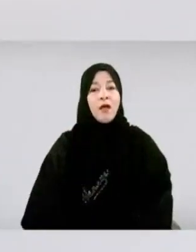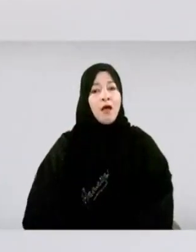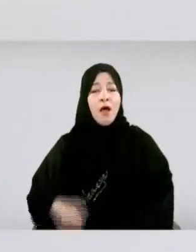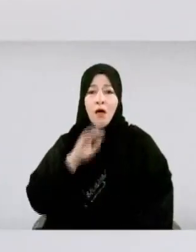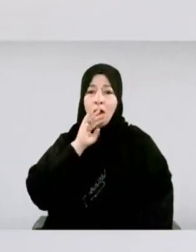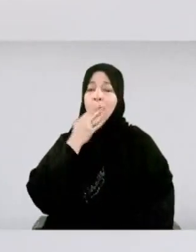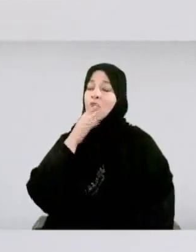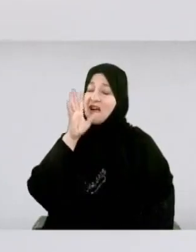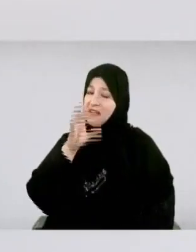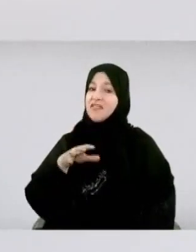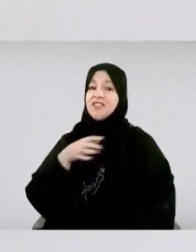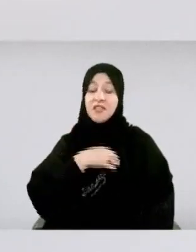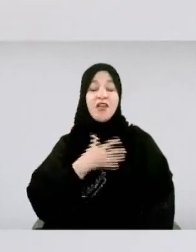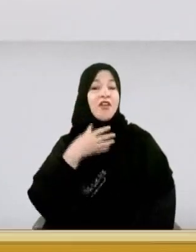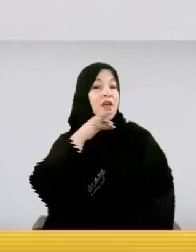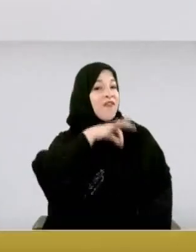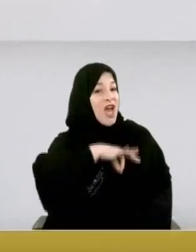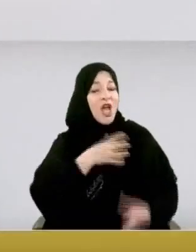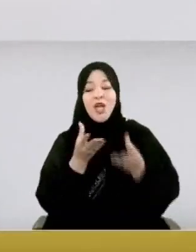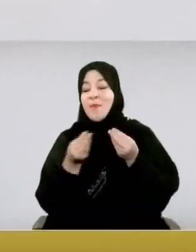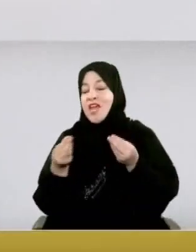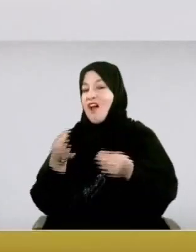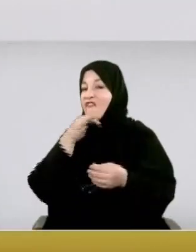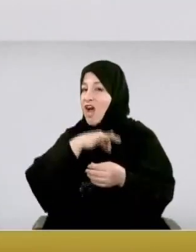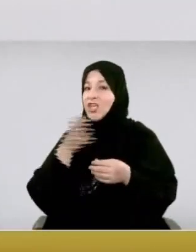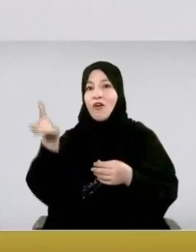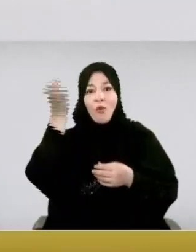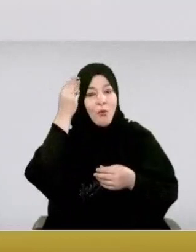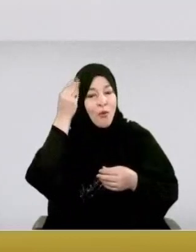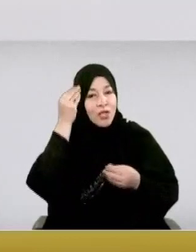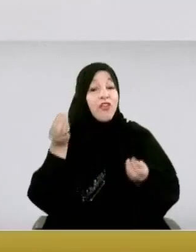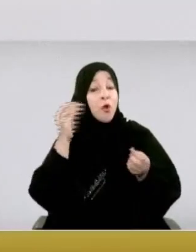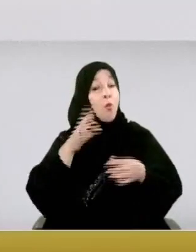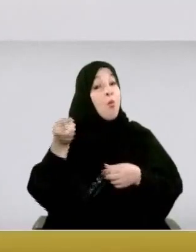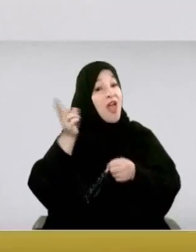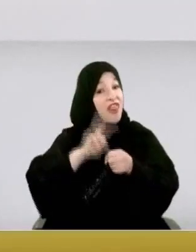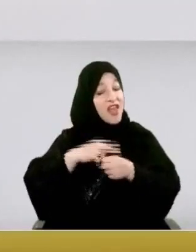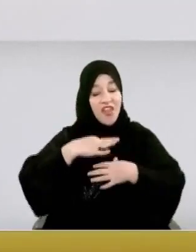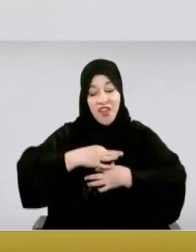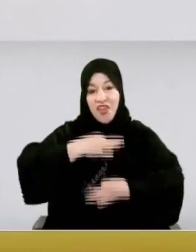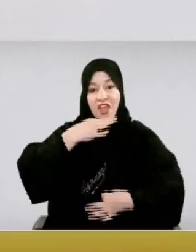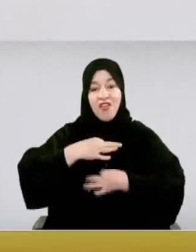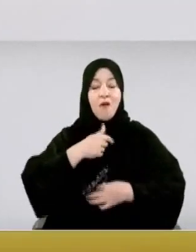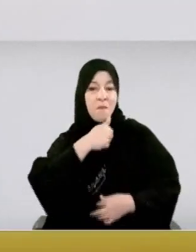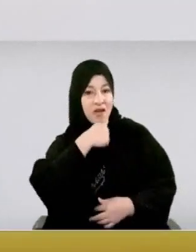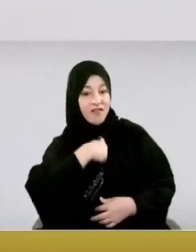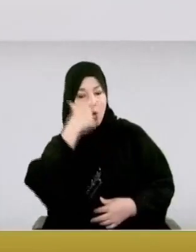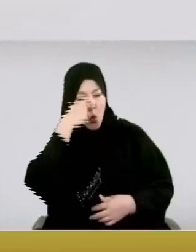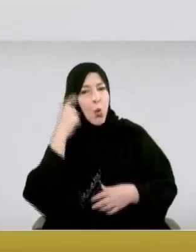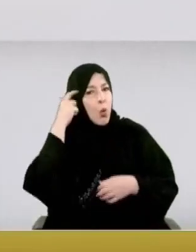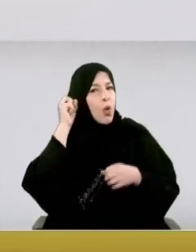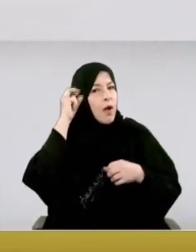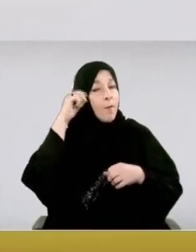هذه المسابقة شيء جدا كبير بالنسبة لي. طبعا عززت لي الثقة بنفسي، علمتني أنني كيف أقدر